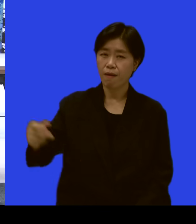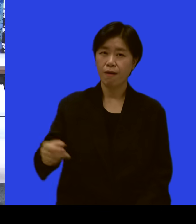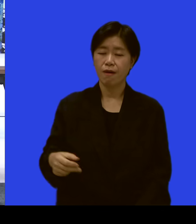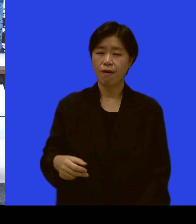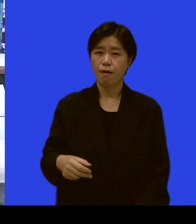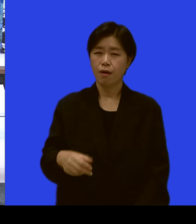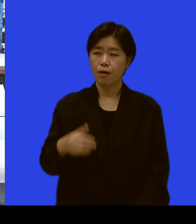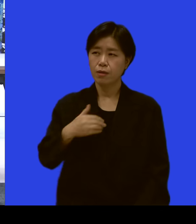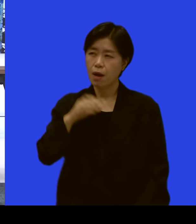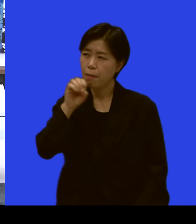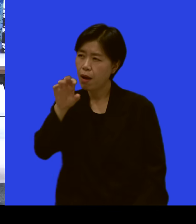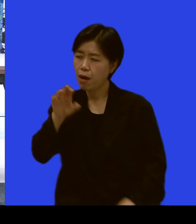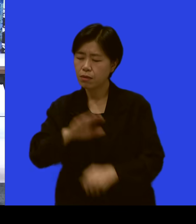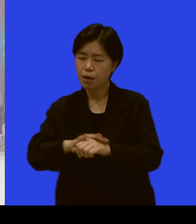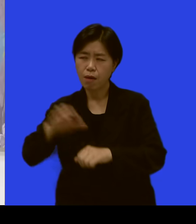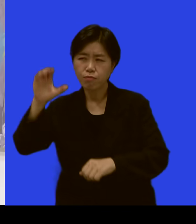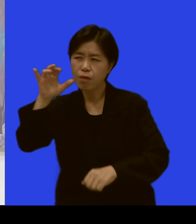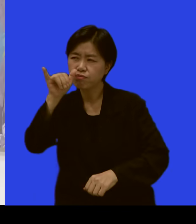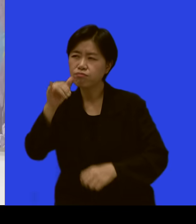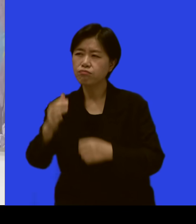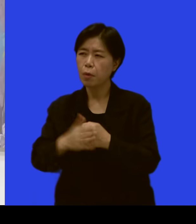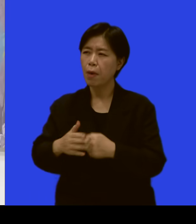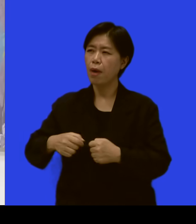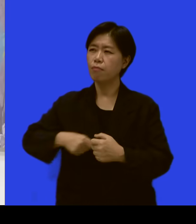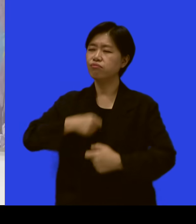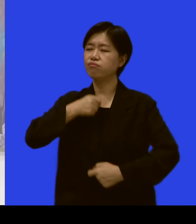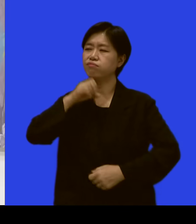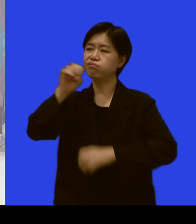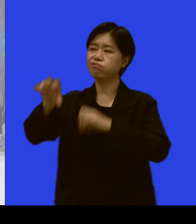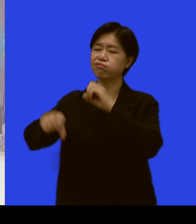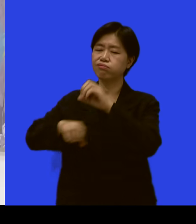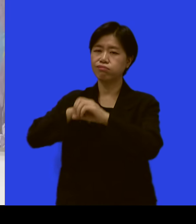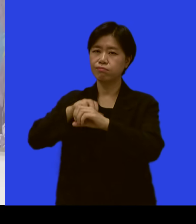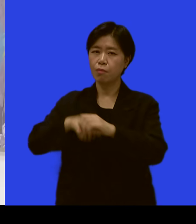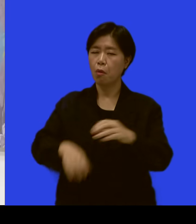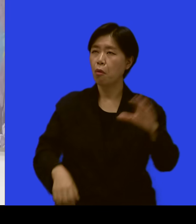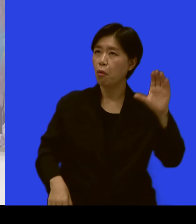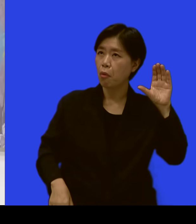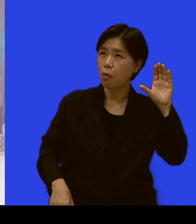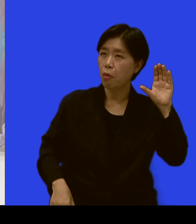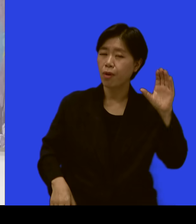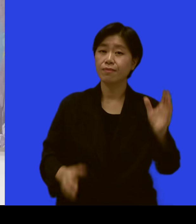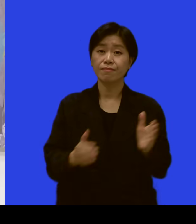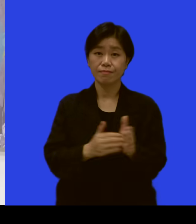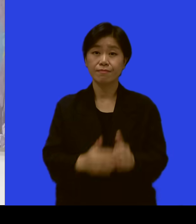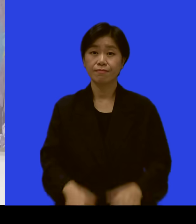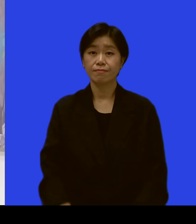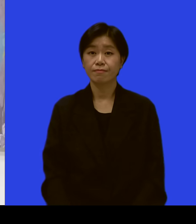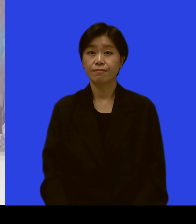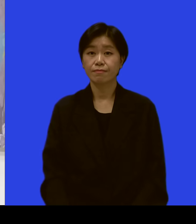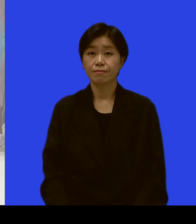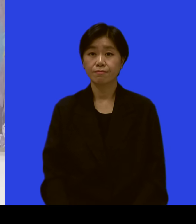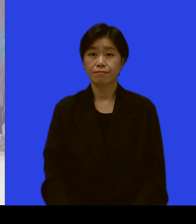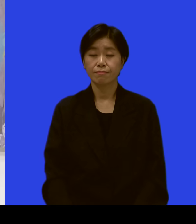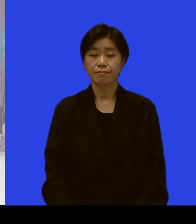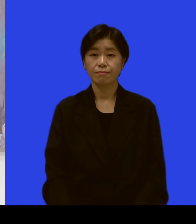이제 그런 식으로 이야기를 하는데 이야기를 들어주다가 그 친구들한테 어느 순간